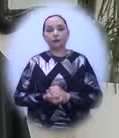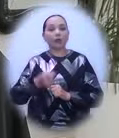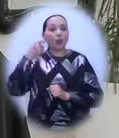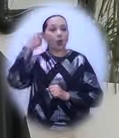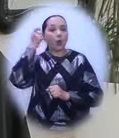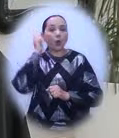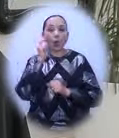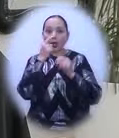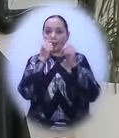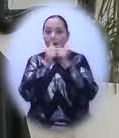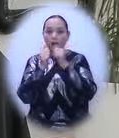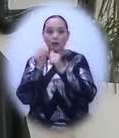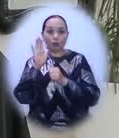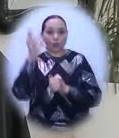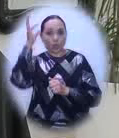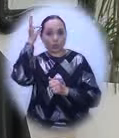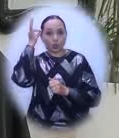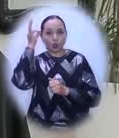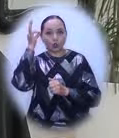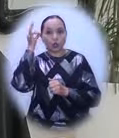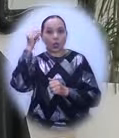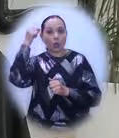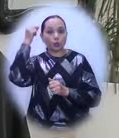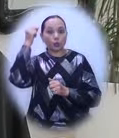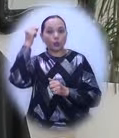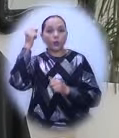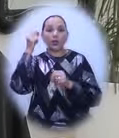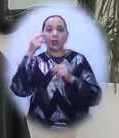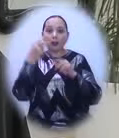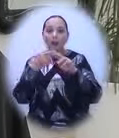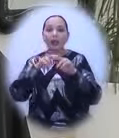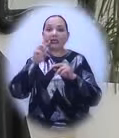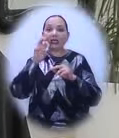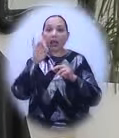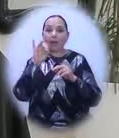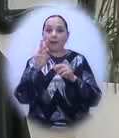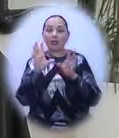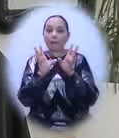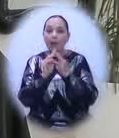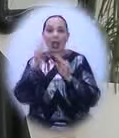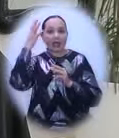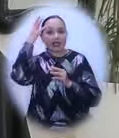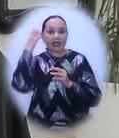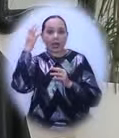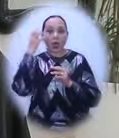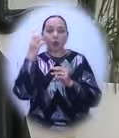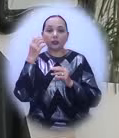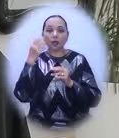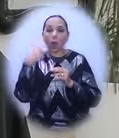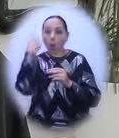Quloqqa yaqin bo'lgan soch tolalariga esa trimmer bilan taroqning oldi tarafi